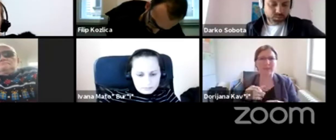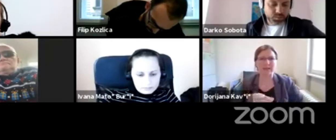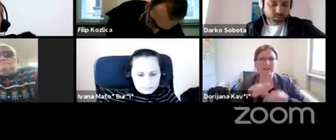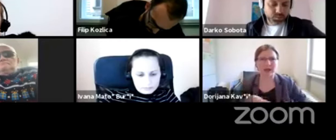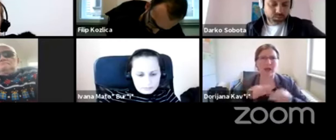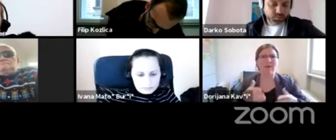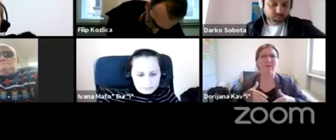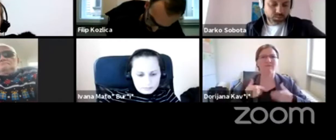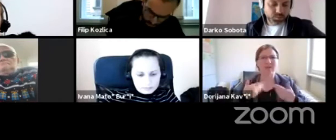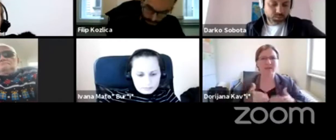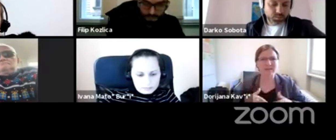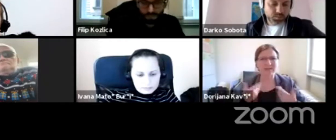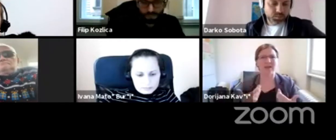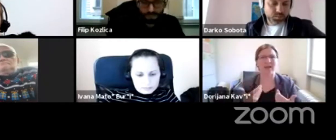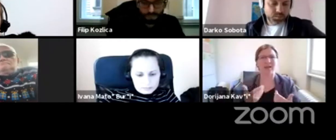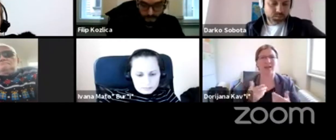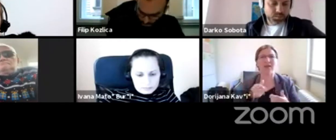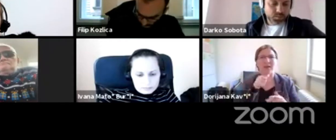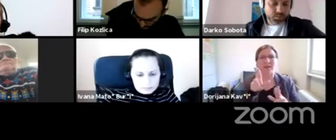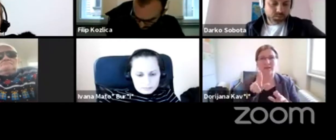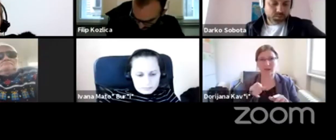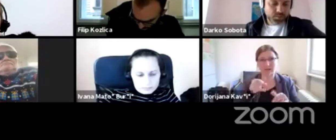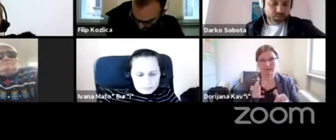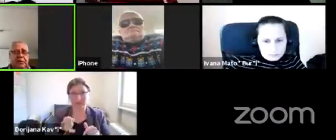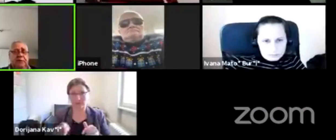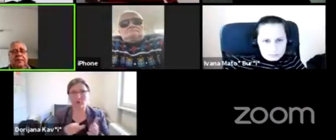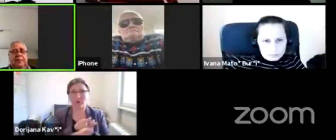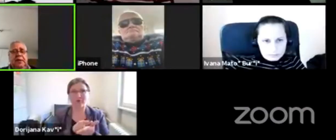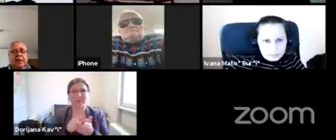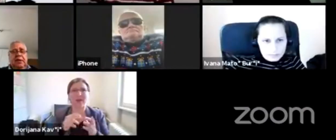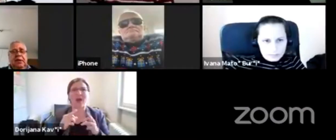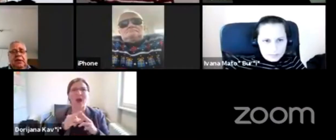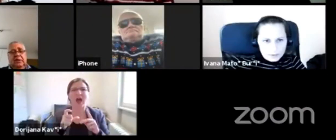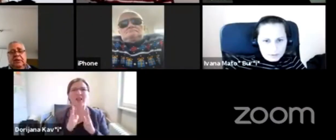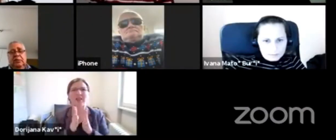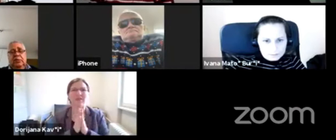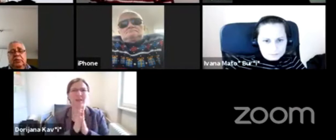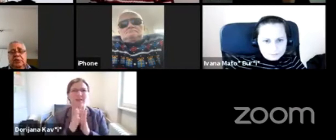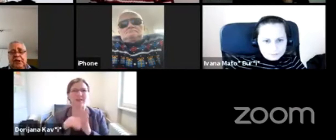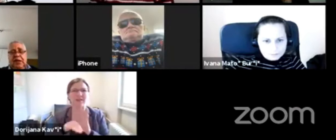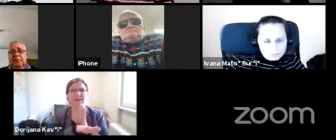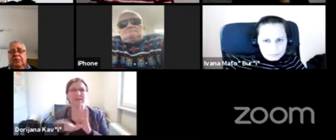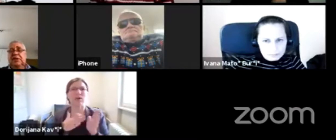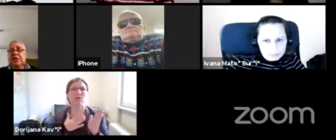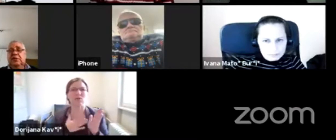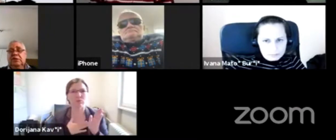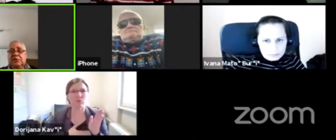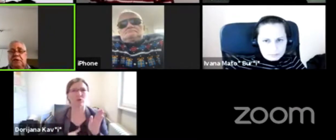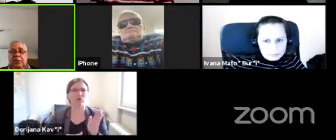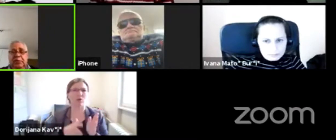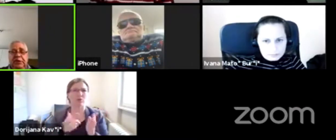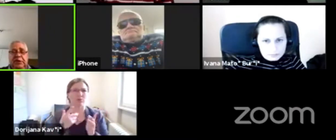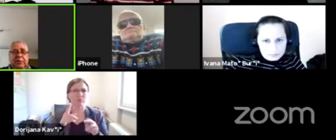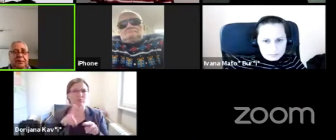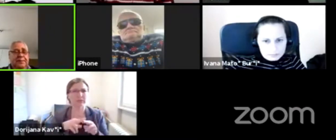da ugodno se ove vrijeme dočašća provede u zdravlju i veselju sa